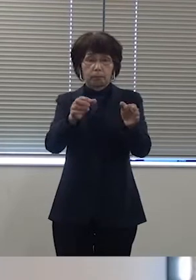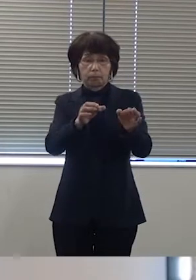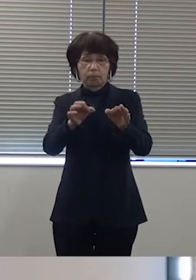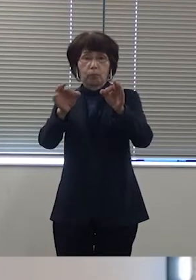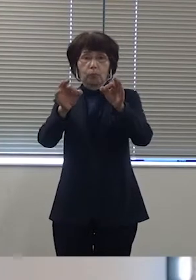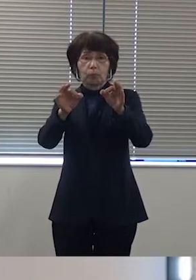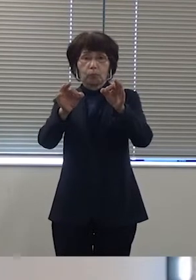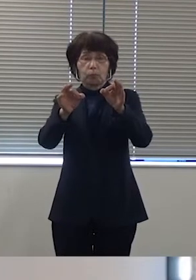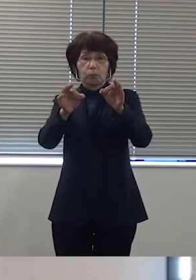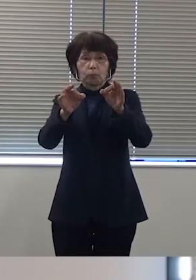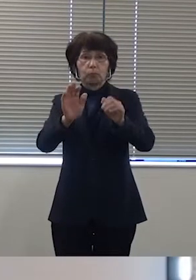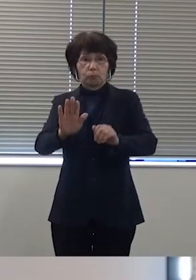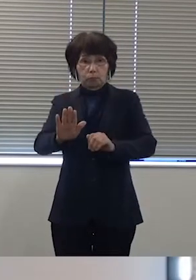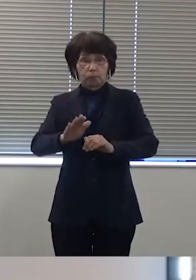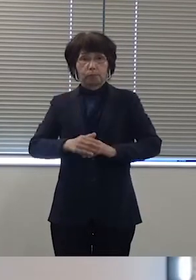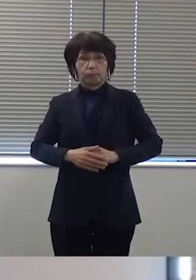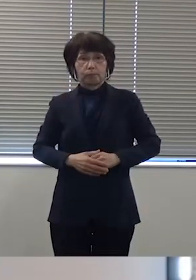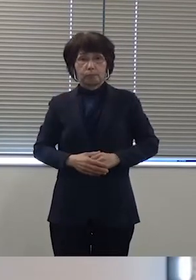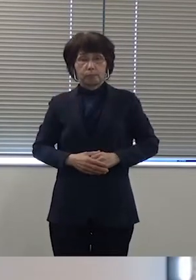あともう一つ、